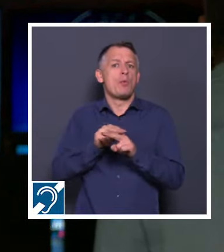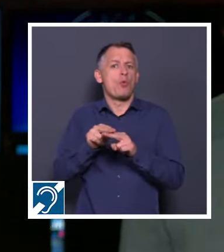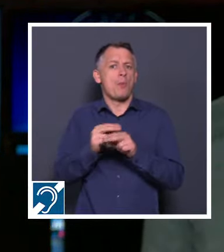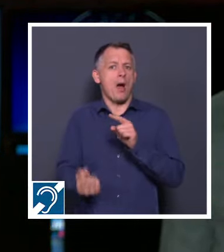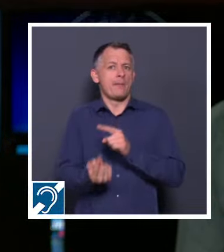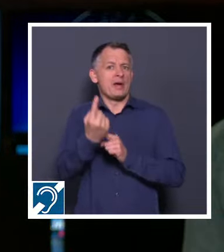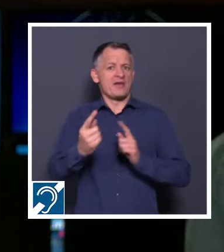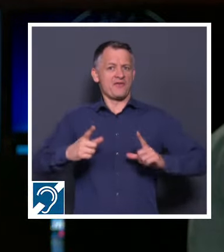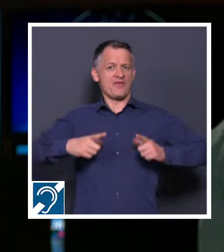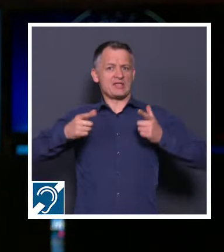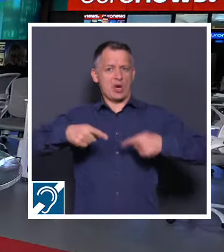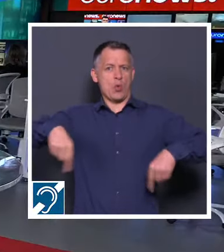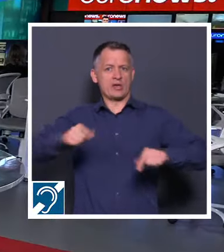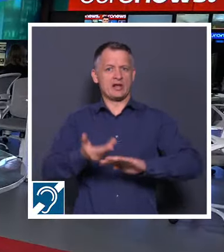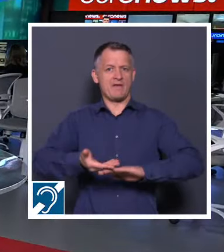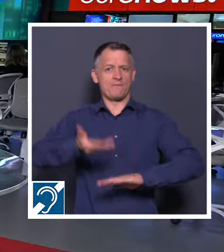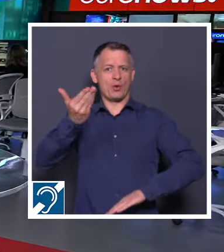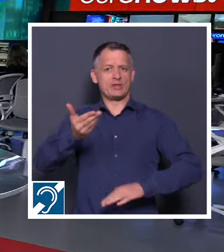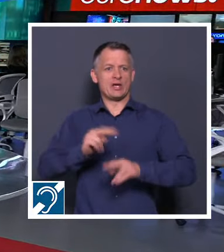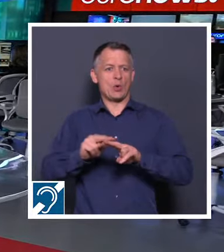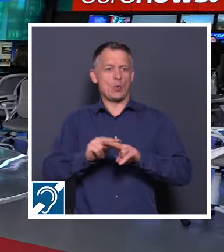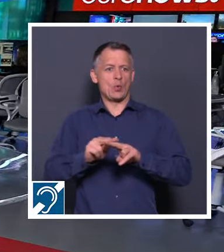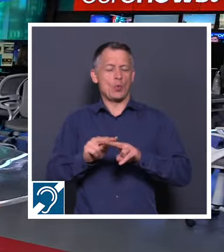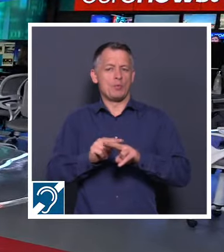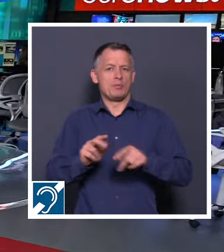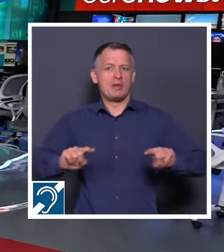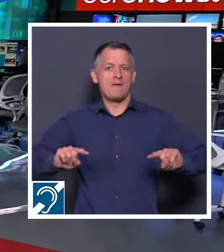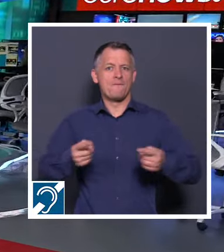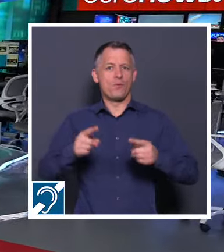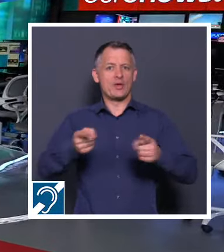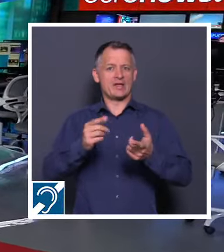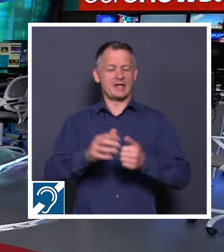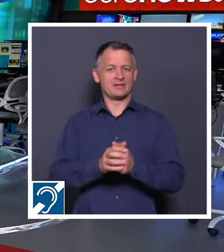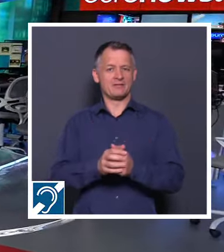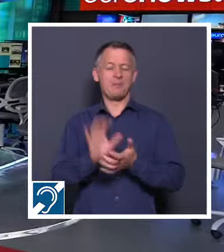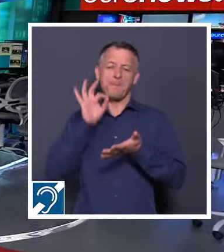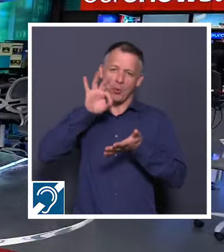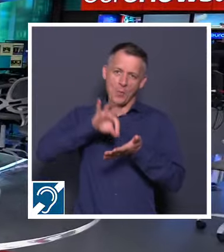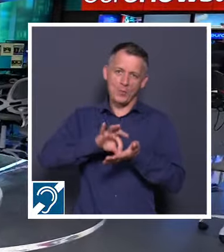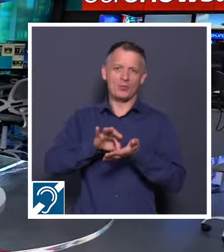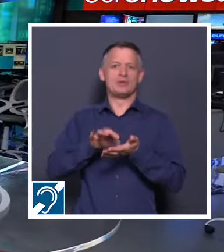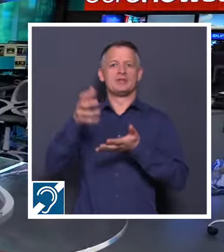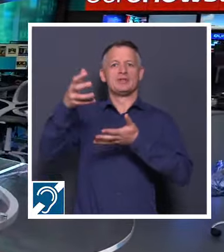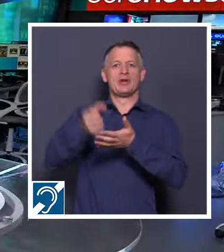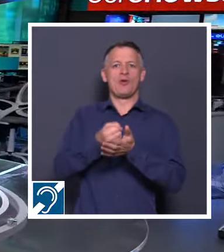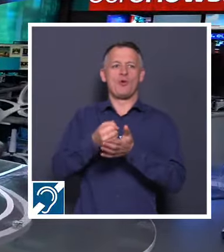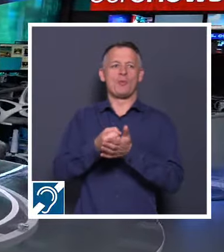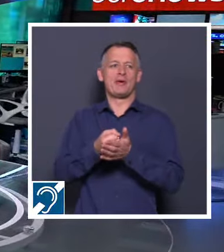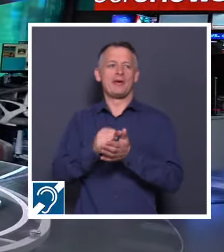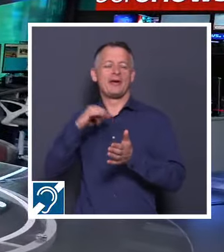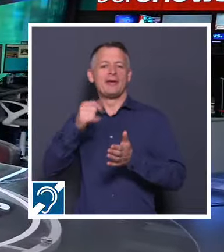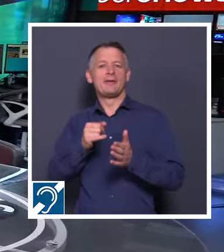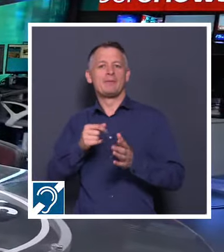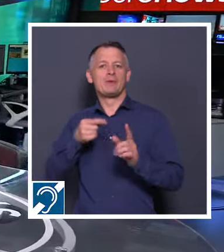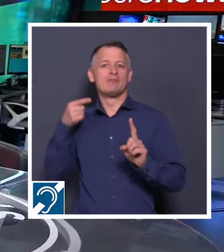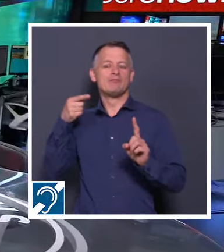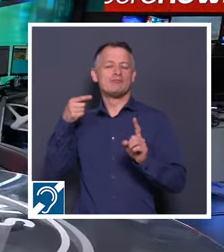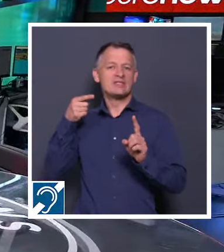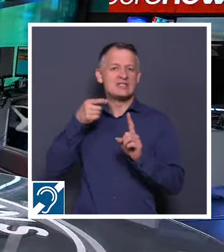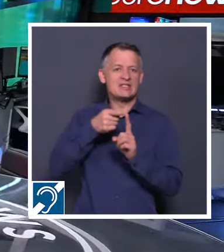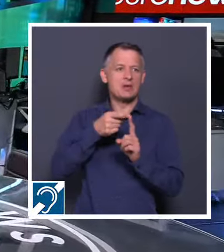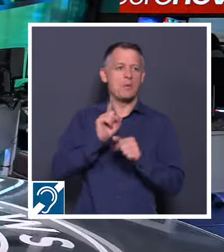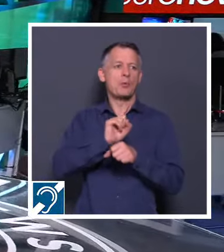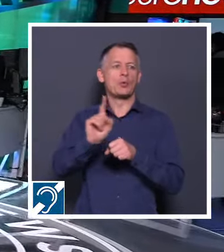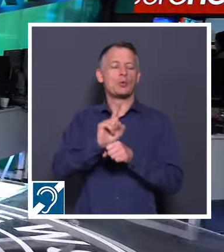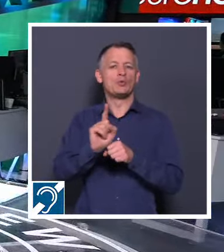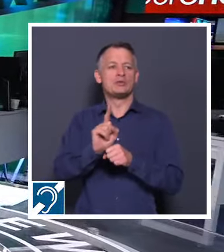noastră și cum o influențează. Și tocmai de asta vă propun să luăm ca indicator, dacă vreți, un produs banal. Pentru că